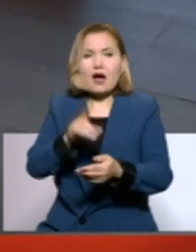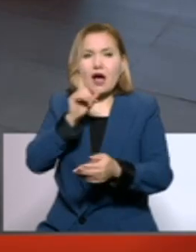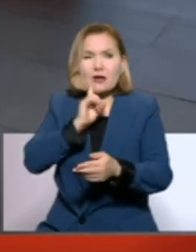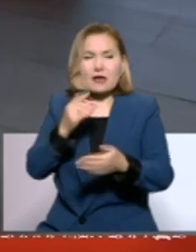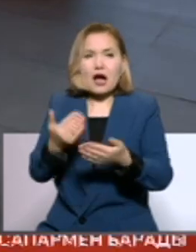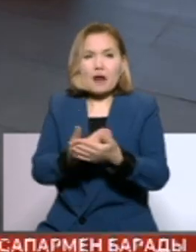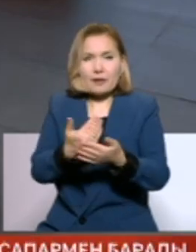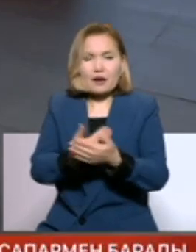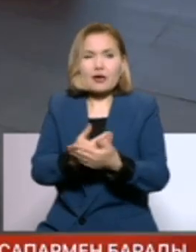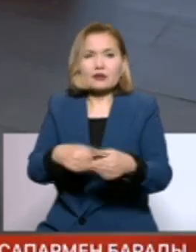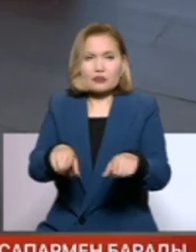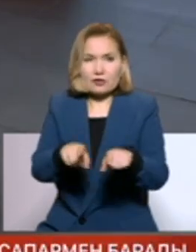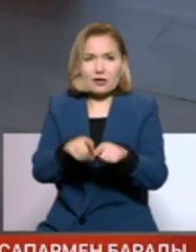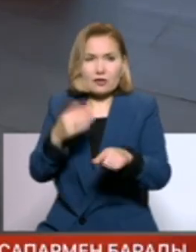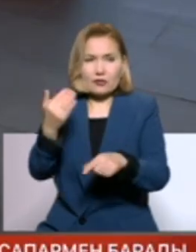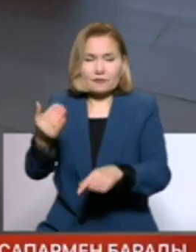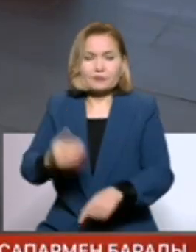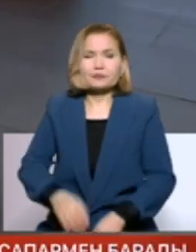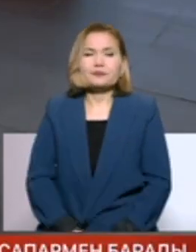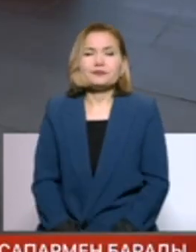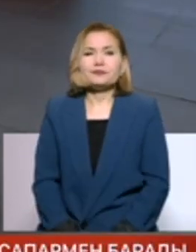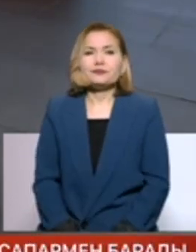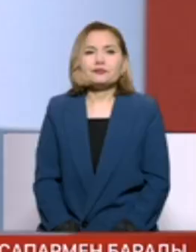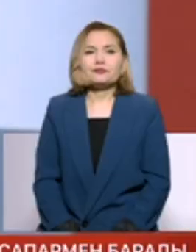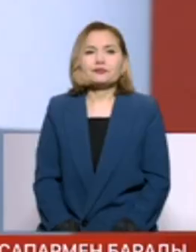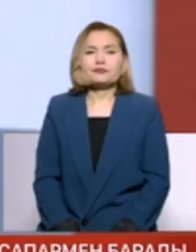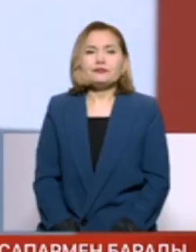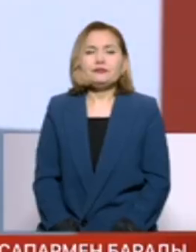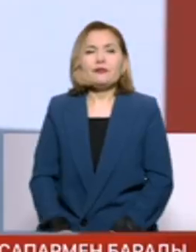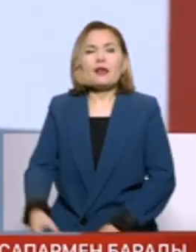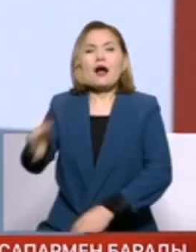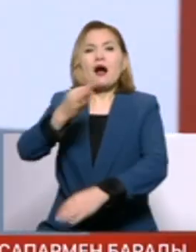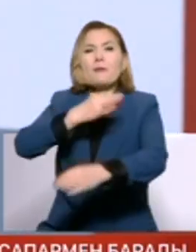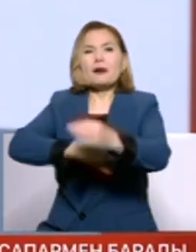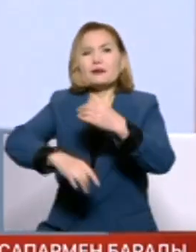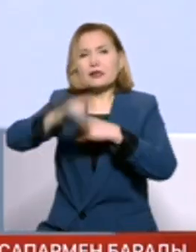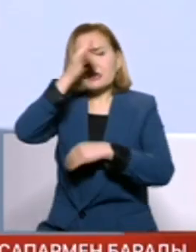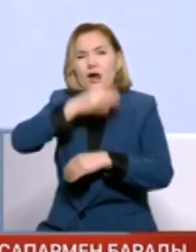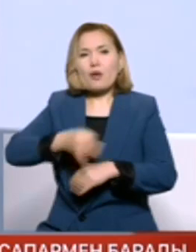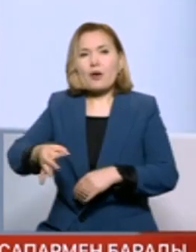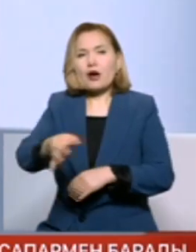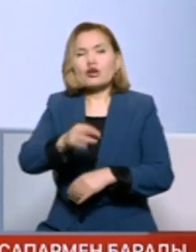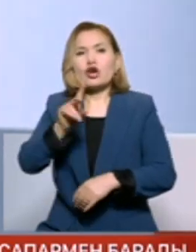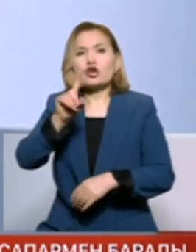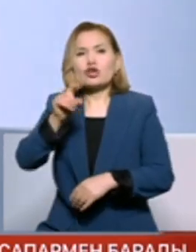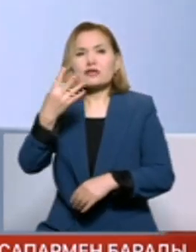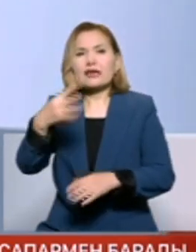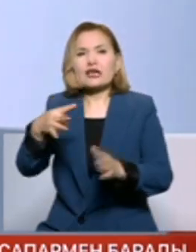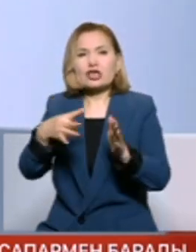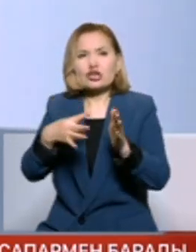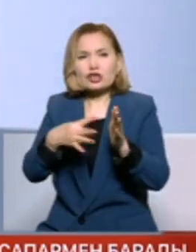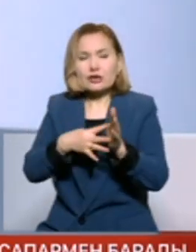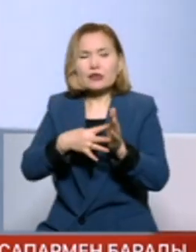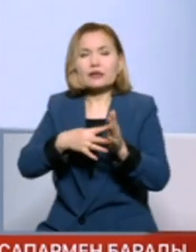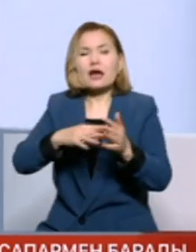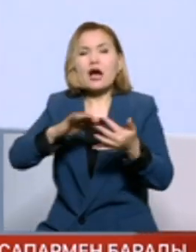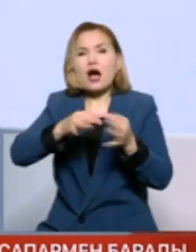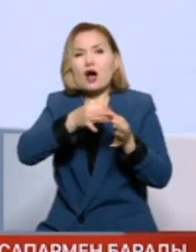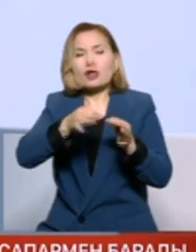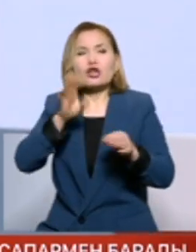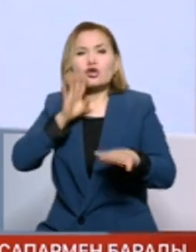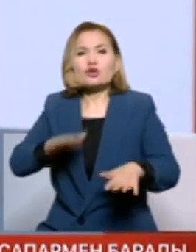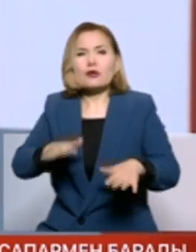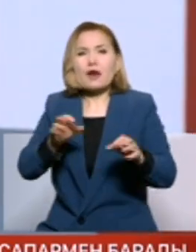осы. Рахмет, Самал, тағы да ақпарат күтеміз. Батыс Қазақстан облысында 147 елді мекенді су басу қаупі